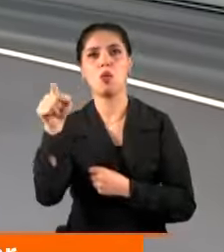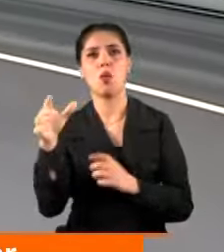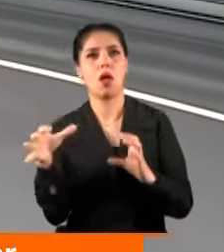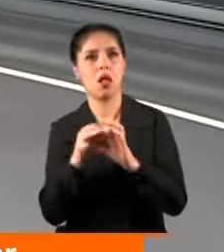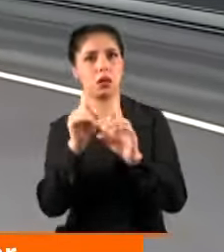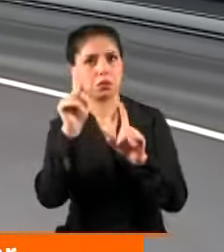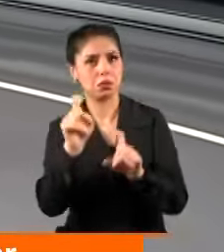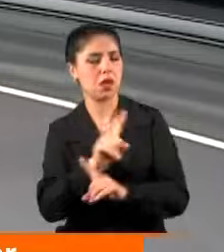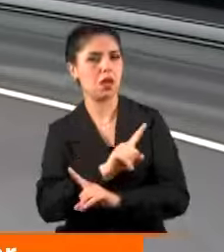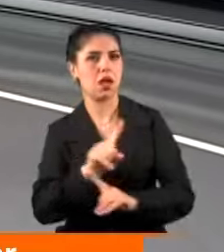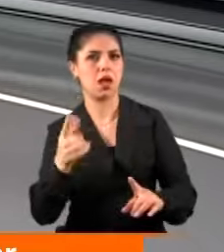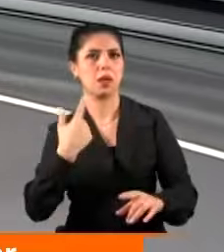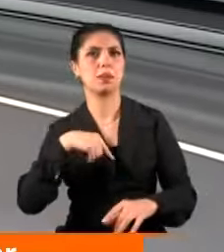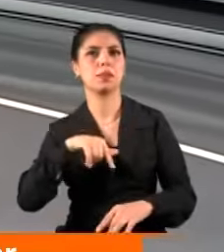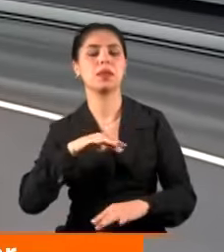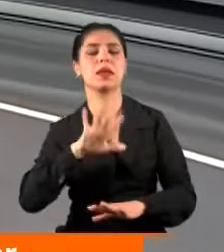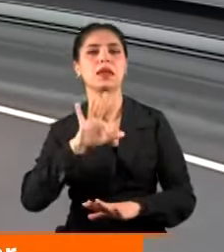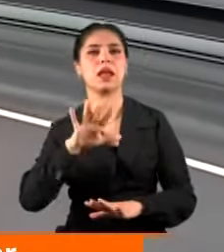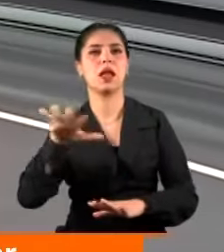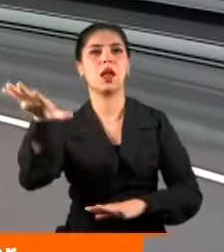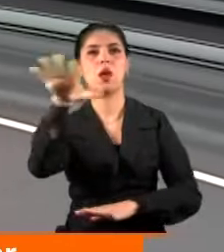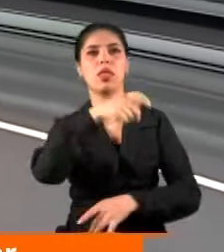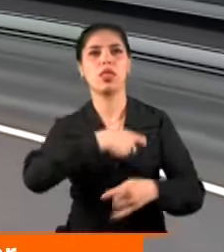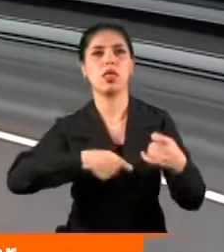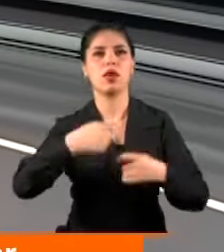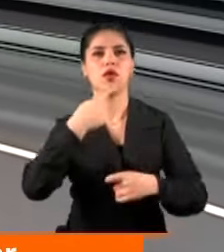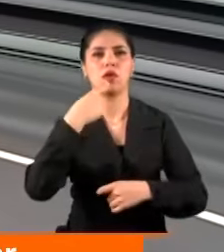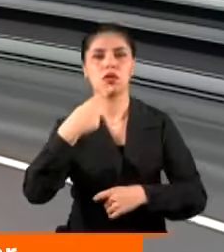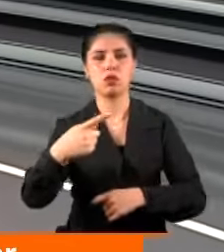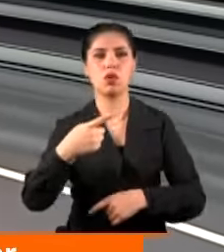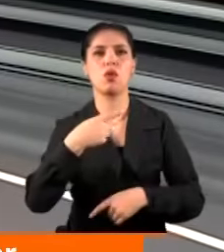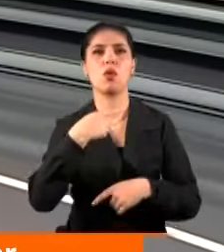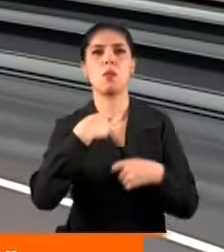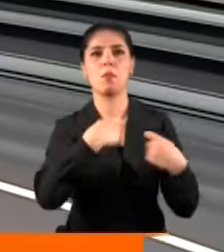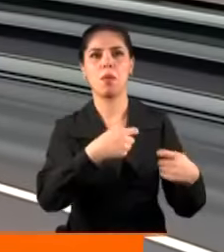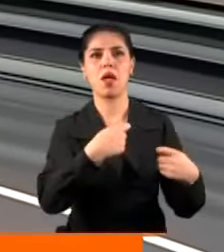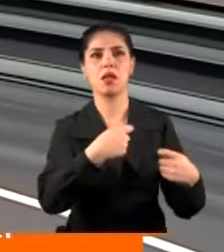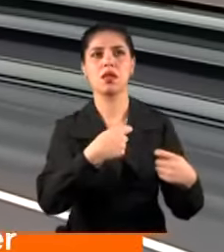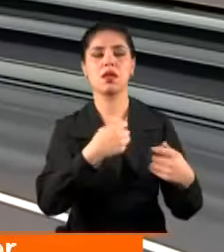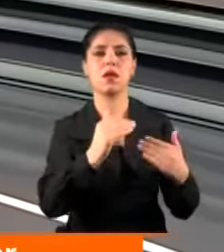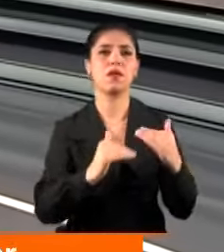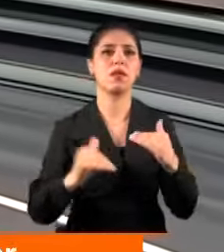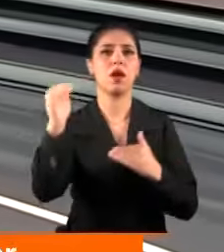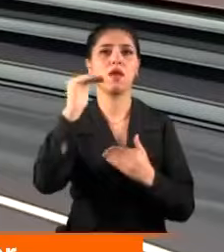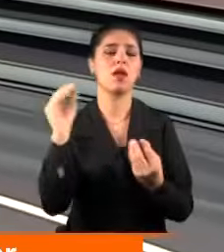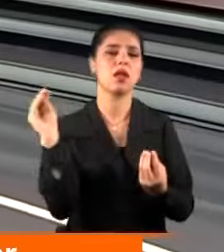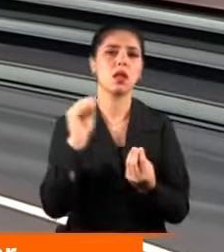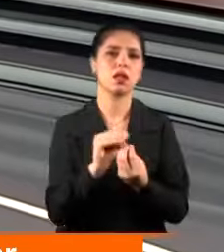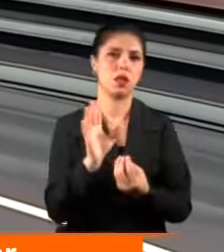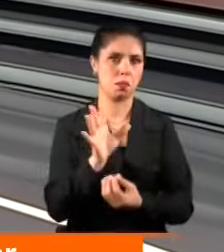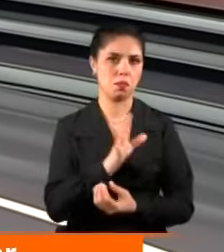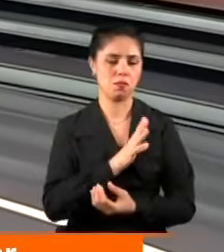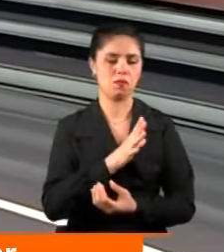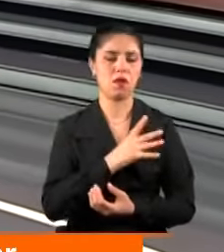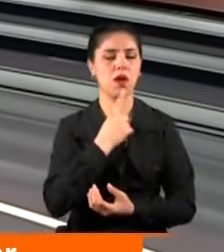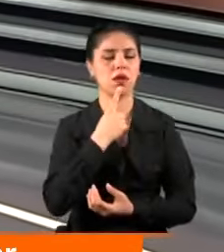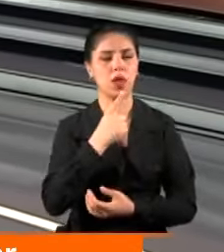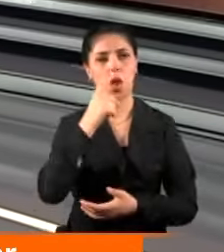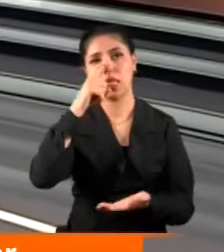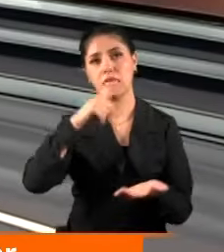Cevap hayır. Biz değil, piyasanın içinde olanlar söylüyor bunu. Maliyetle açıklanamayacak kadar bir fahiş artış söz konusu diyorlar.